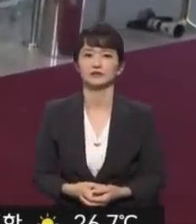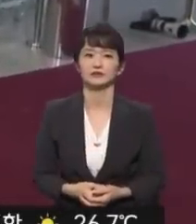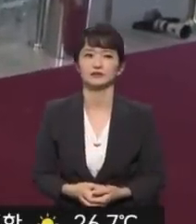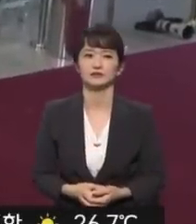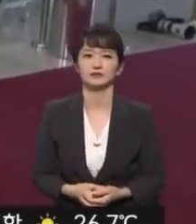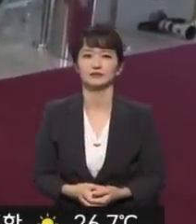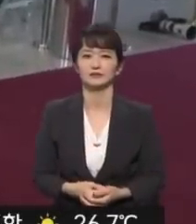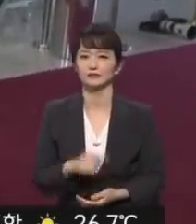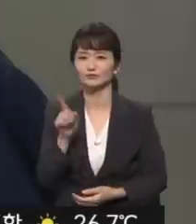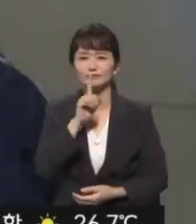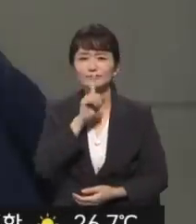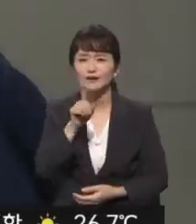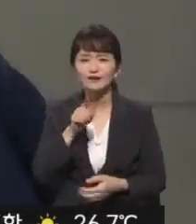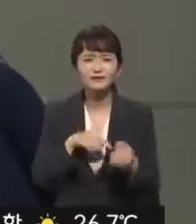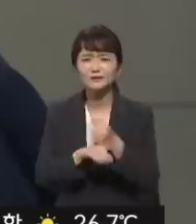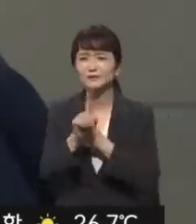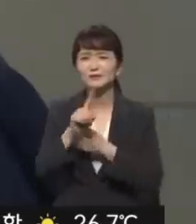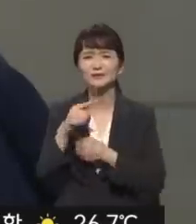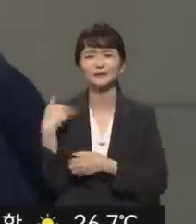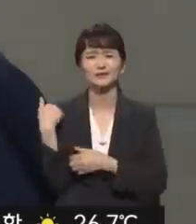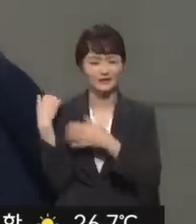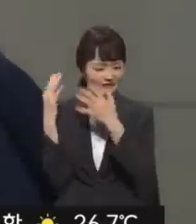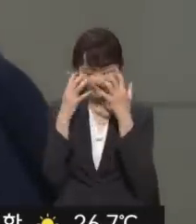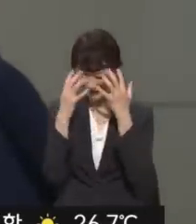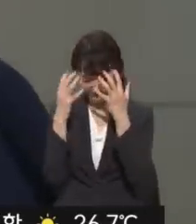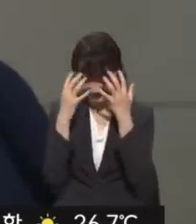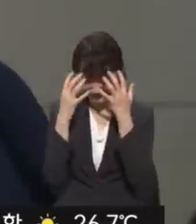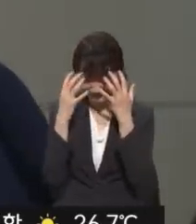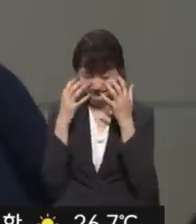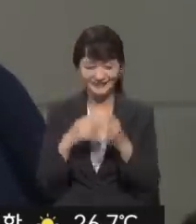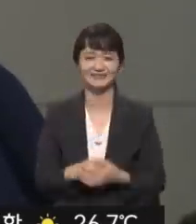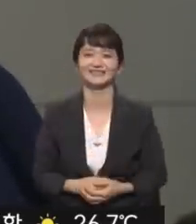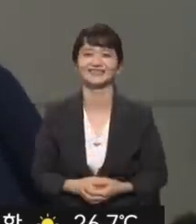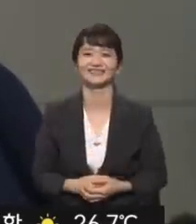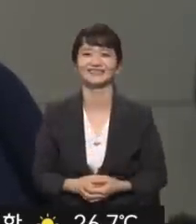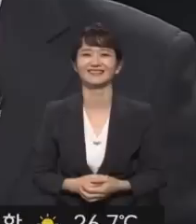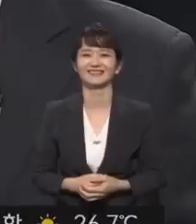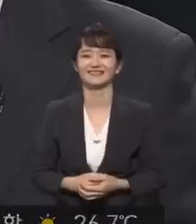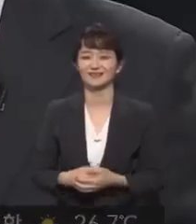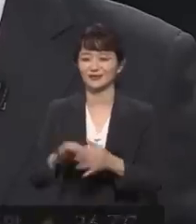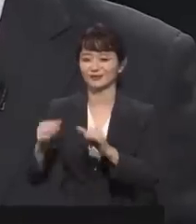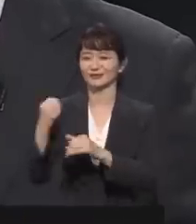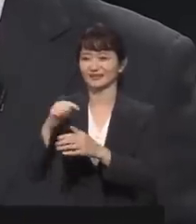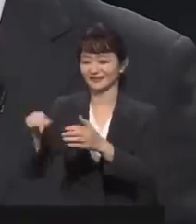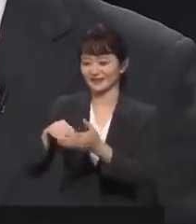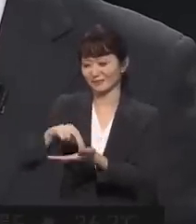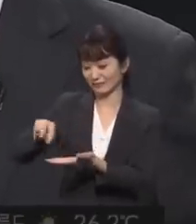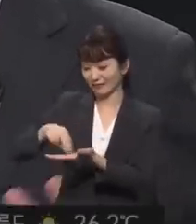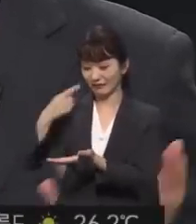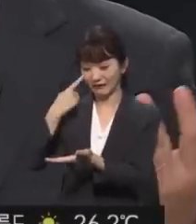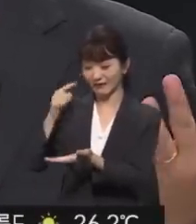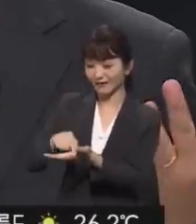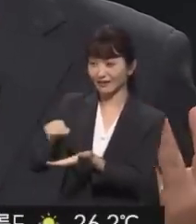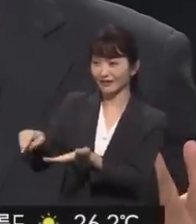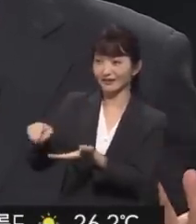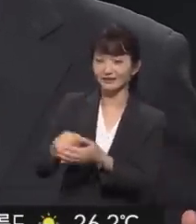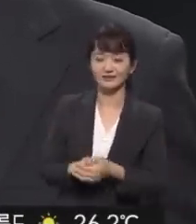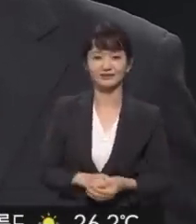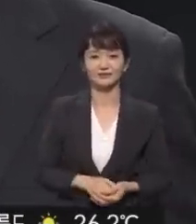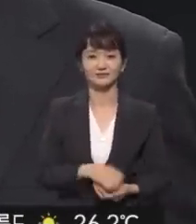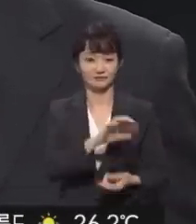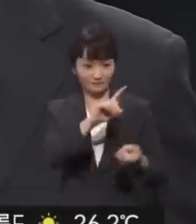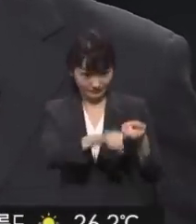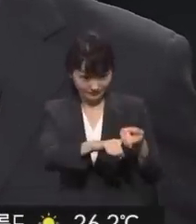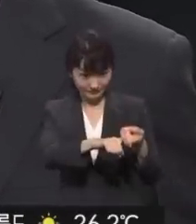좀 어질어질 한데요 본래 어질어질 약이 오른 끝내는 가지고 저희는 임무입니다 지금 내부 총질 문제를 보고 유해 깐 들이 1 일제 일어서서